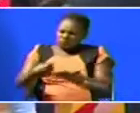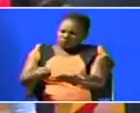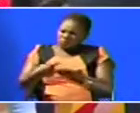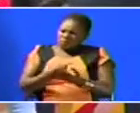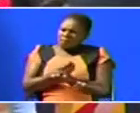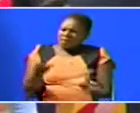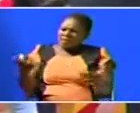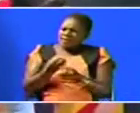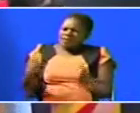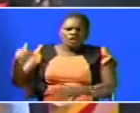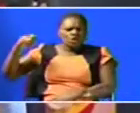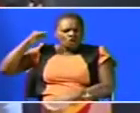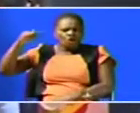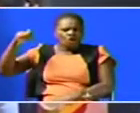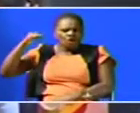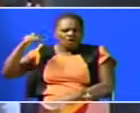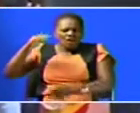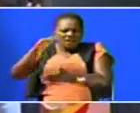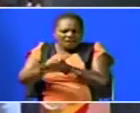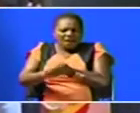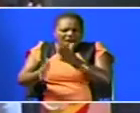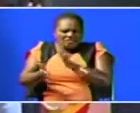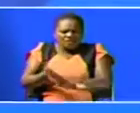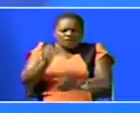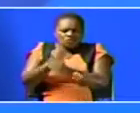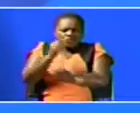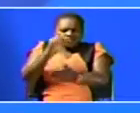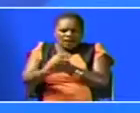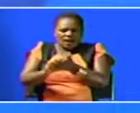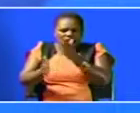After many calls, nothing is being done.